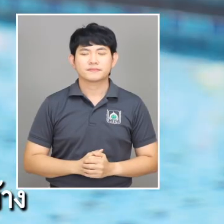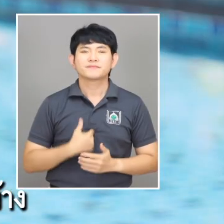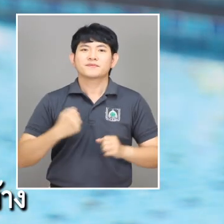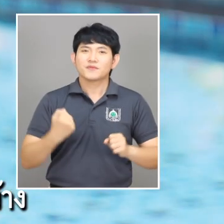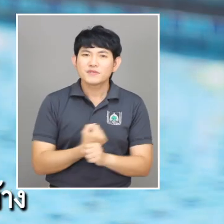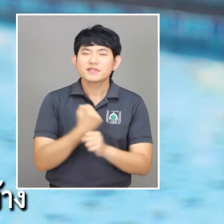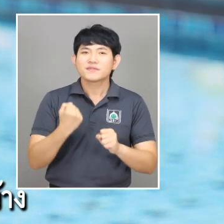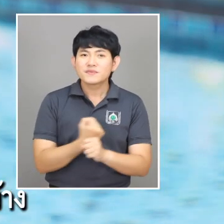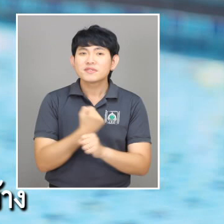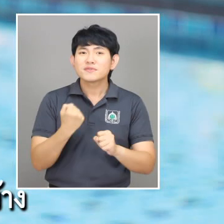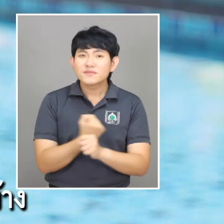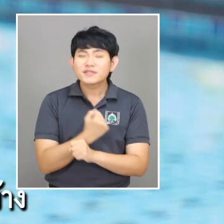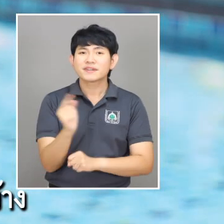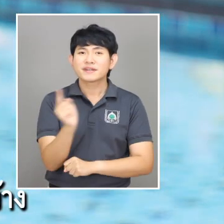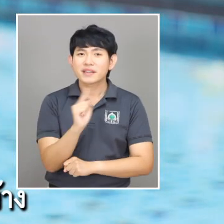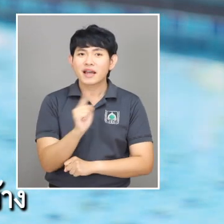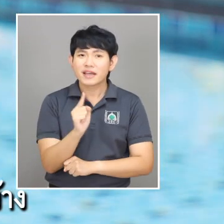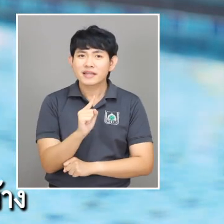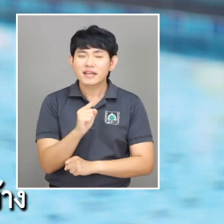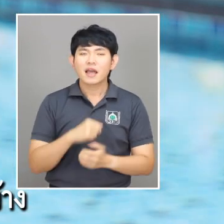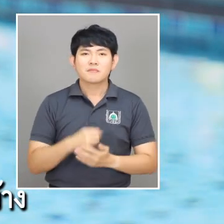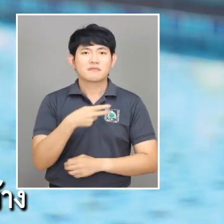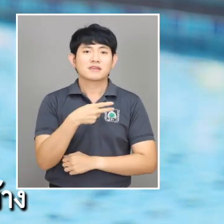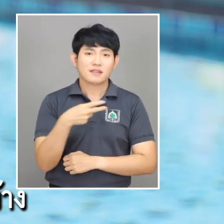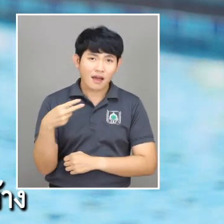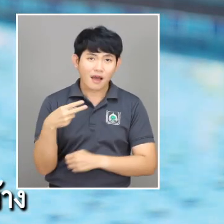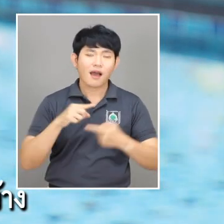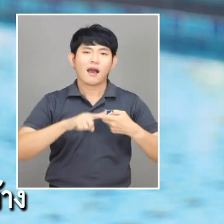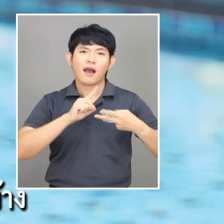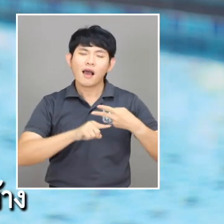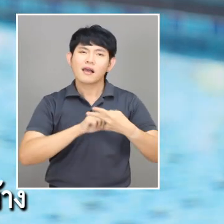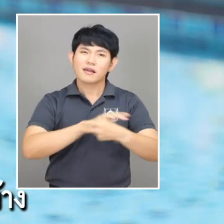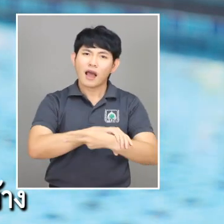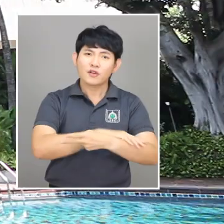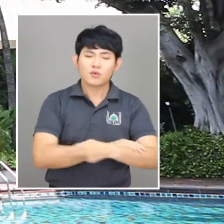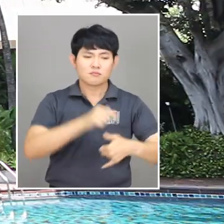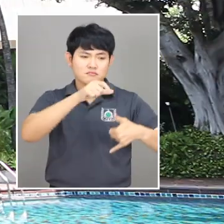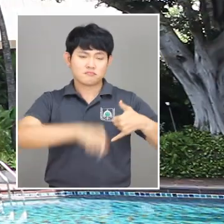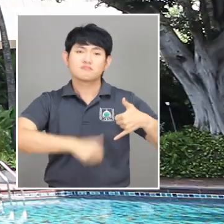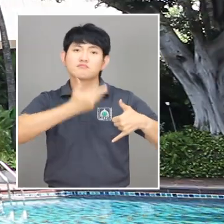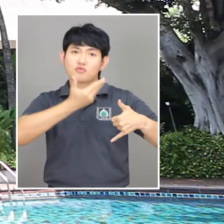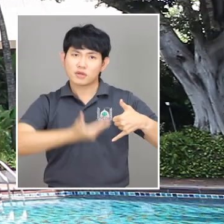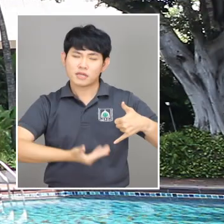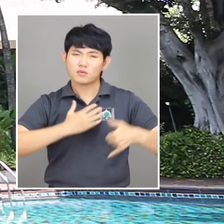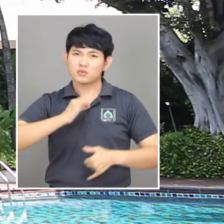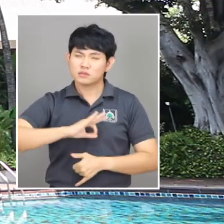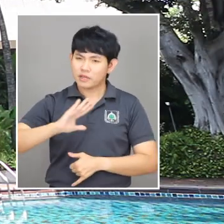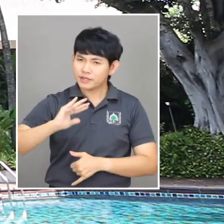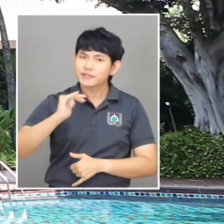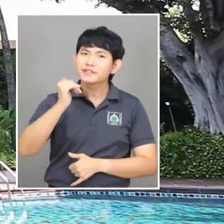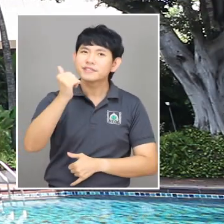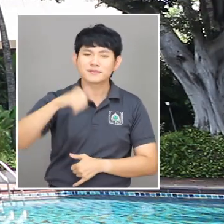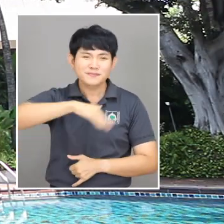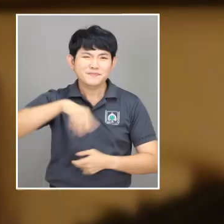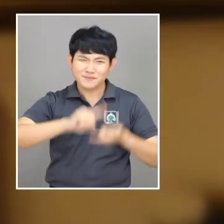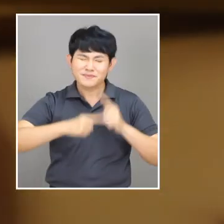กฝนเรื่องเกี่ยวกับพวกภาษาบ้างการนวดบ้างบุคลิกภาพบ้างเพื่อต่อเราเยอะเลยค่ะพูดถึงที่นี่น่ารักค่ะ